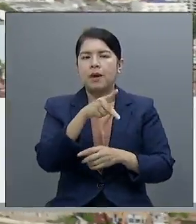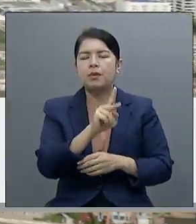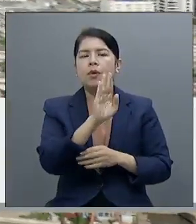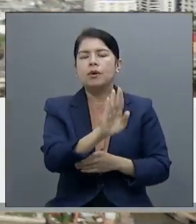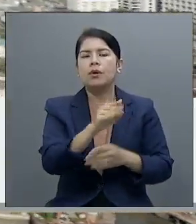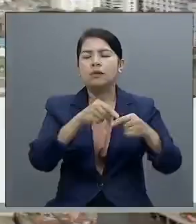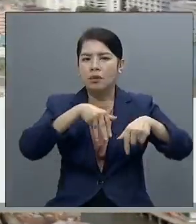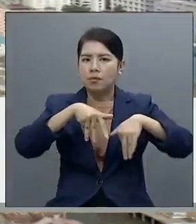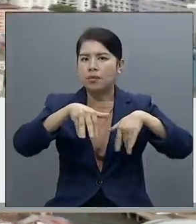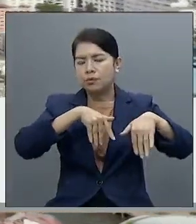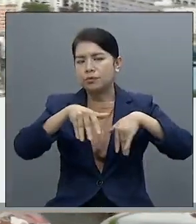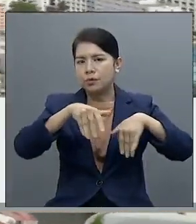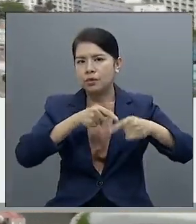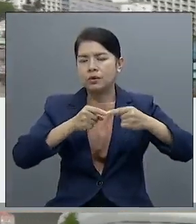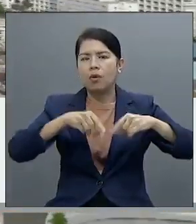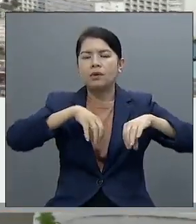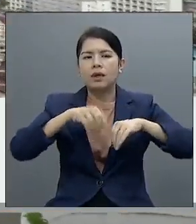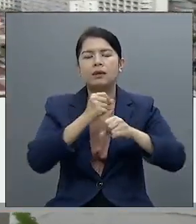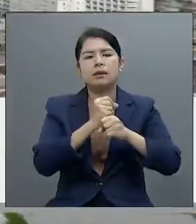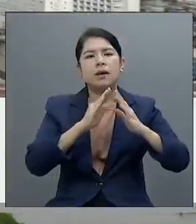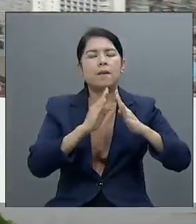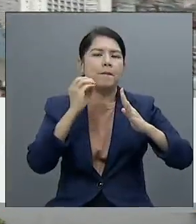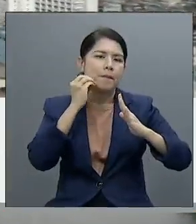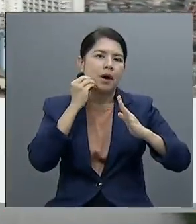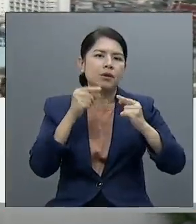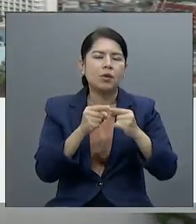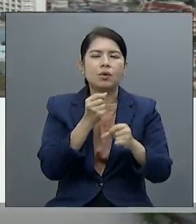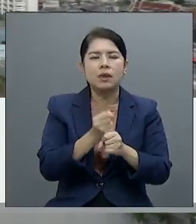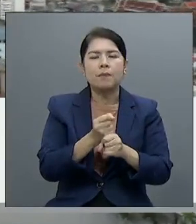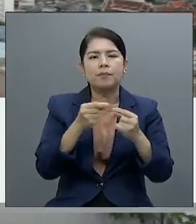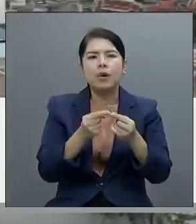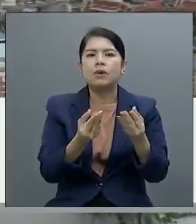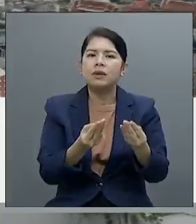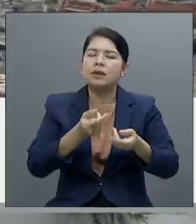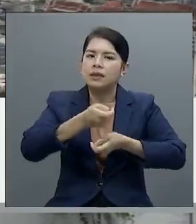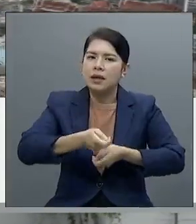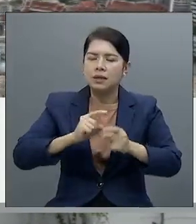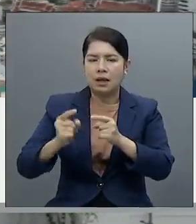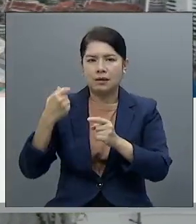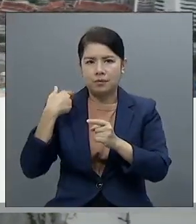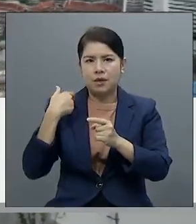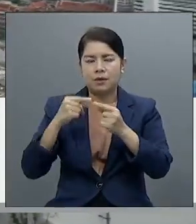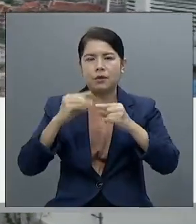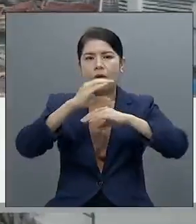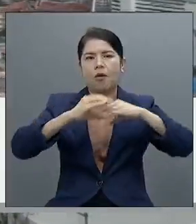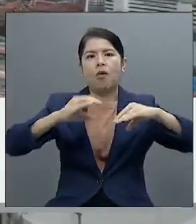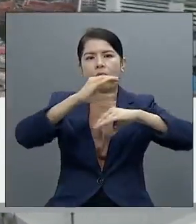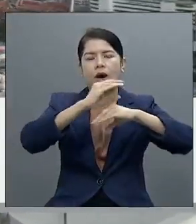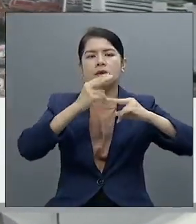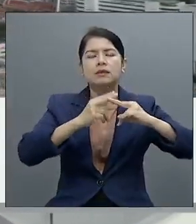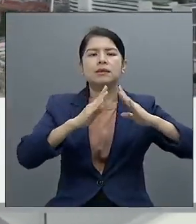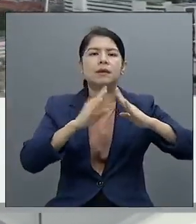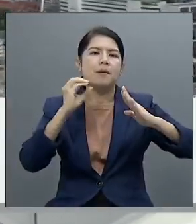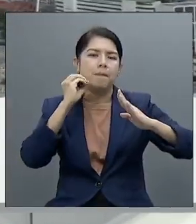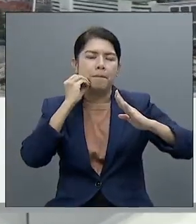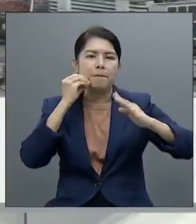ครเพื่อให้ชุมชนจัดสร้างที่อยู่อาศัยอย่างถูกต้องตามกฎหมายโดยมีโครงการบ้านมั่นคงของสถาบันพัฒนาองค์กรชุมชนเข้